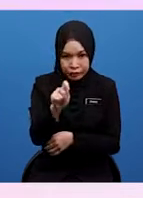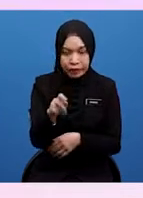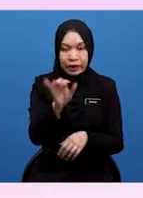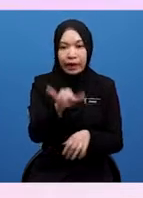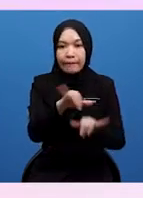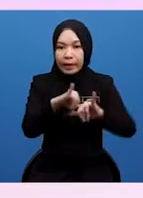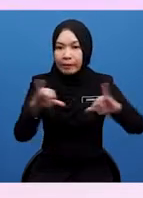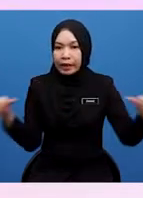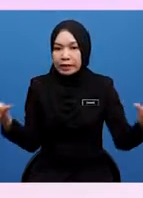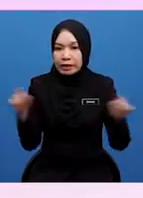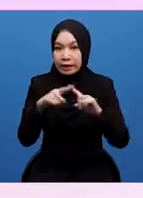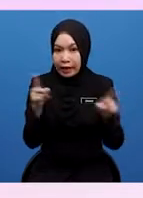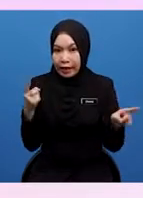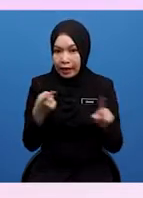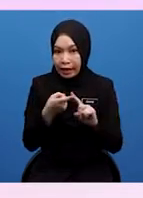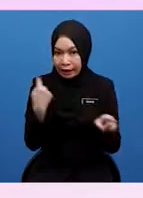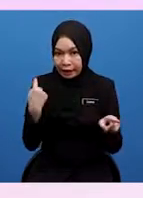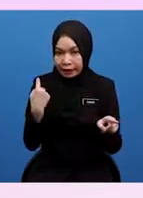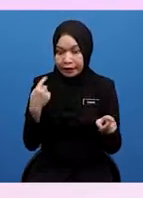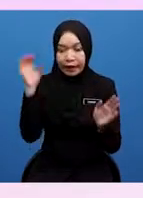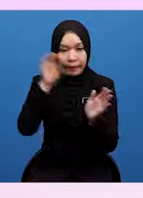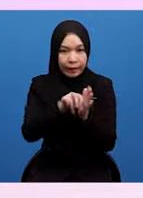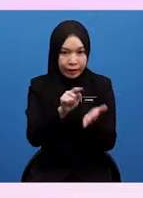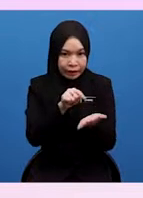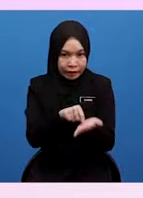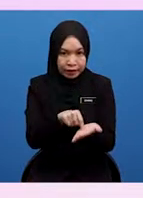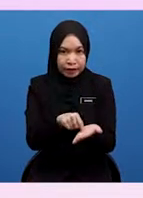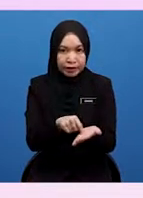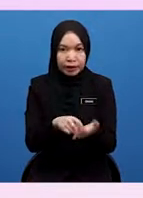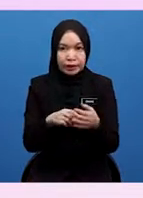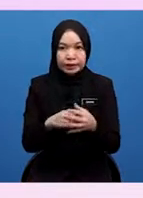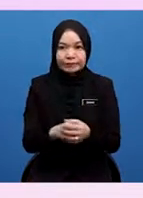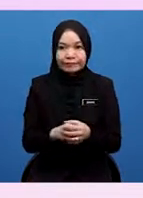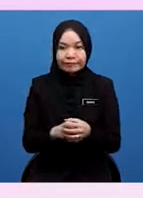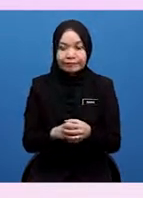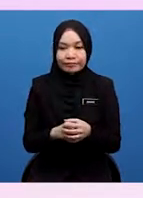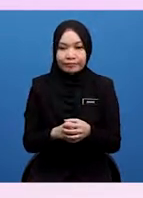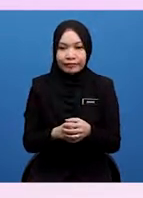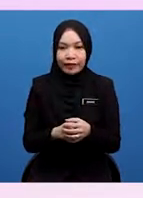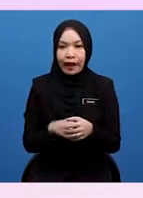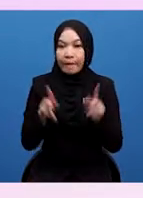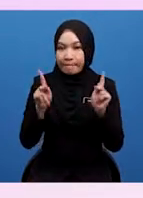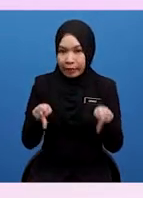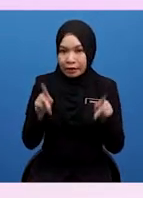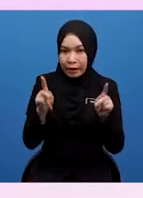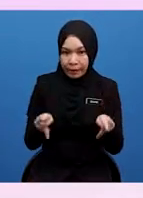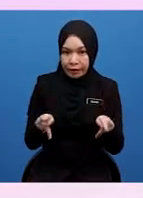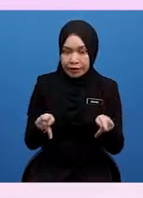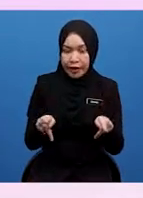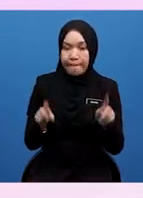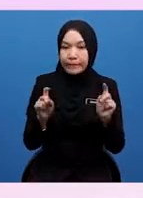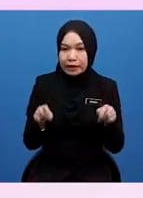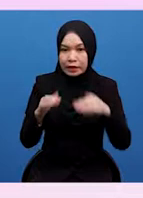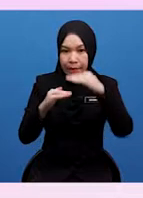perlu pelajar gambarkan di atas satu graf. Maka, pelajar-pelajar juga perlu